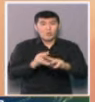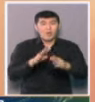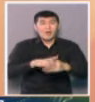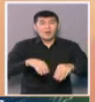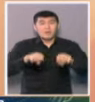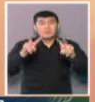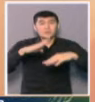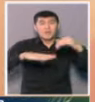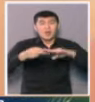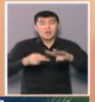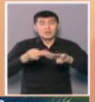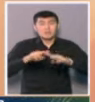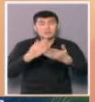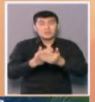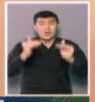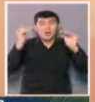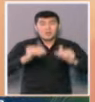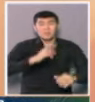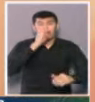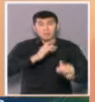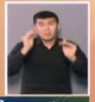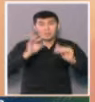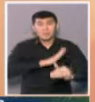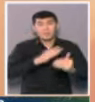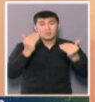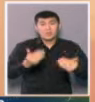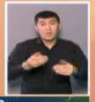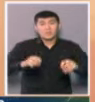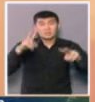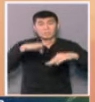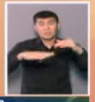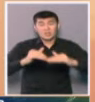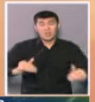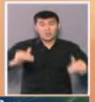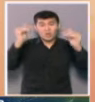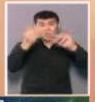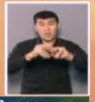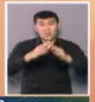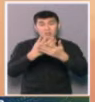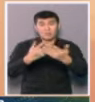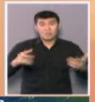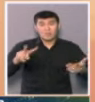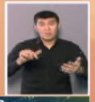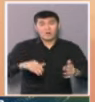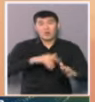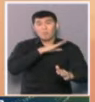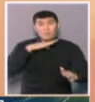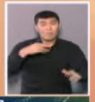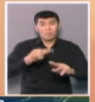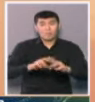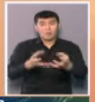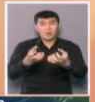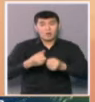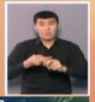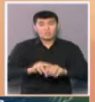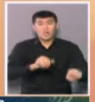медицинских специалистов. В связи с этим снизилась наша заработная плата. Даже специалисты среднего звена, то есть лаборанты, получают больше, чем мы, потому